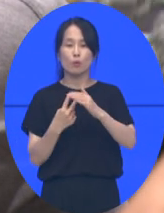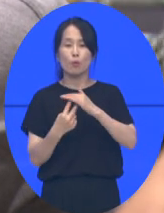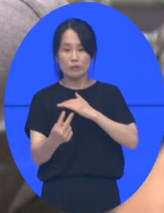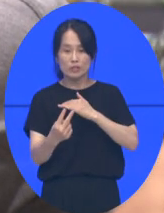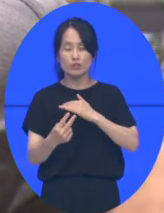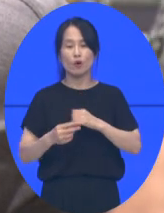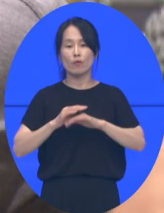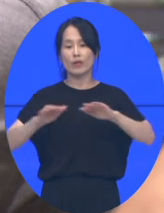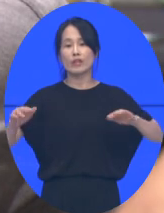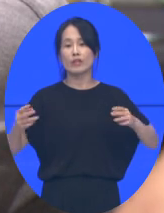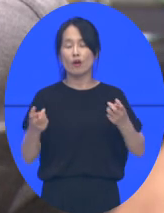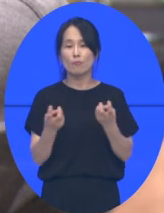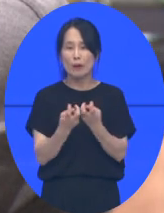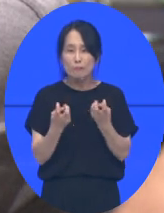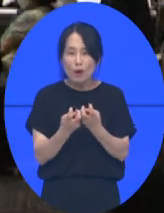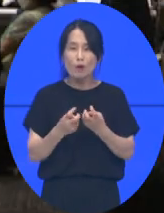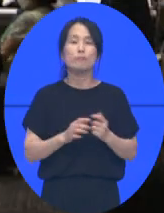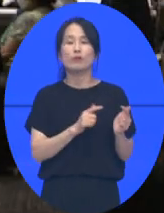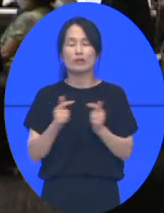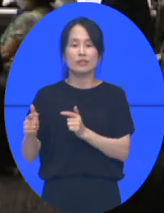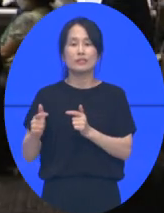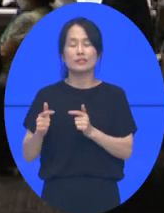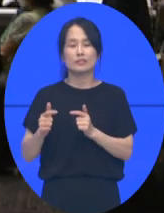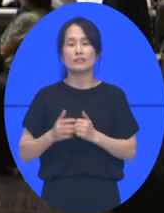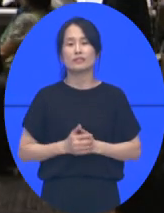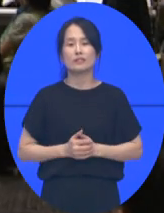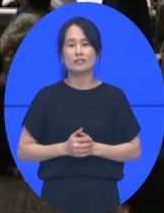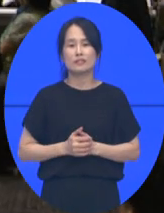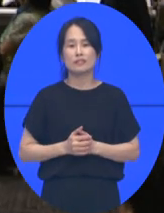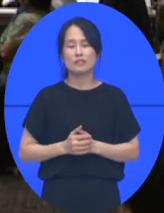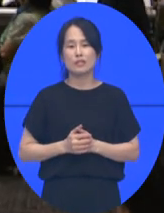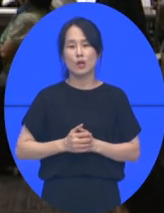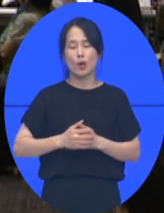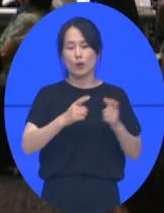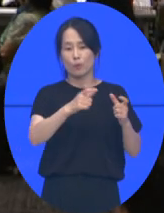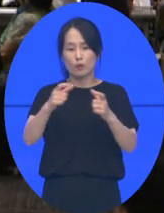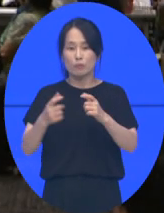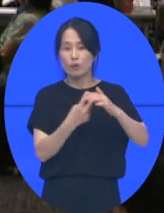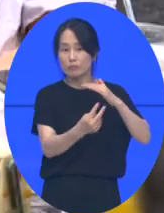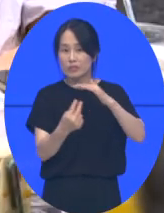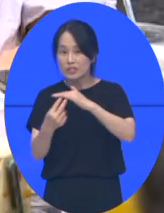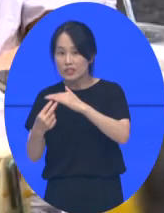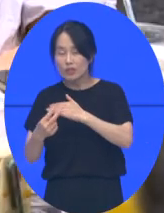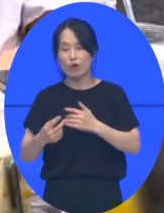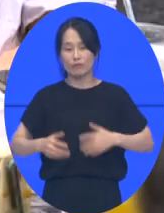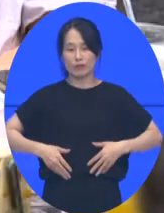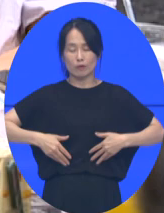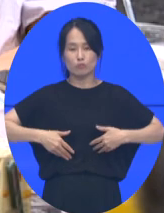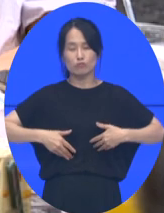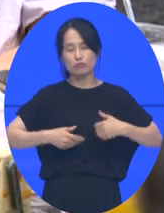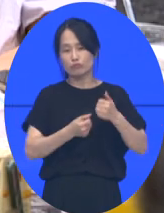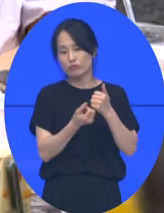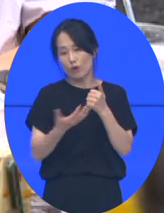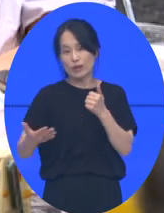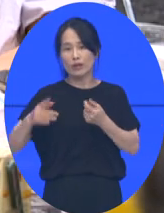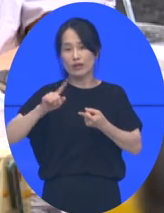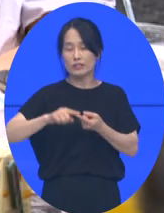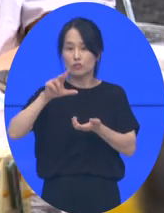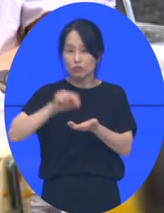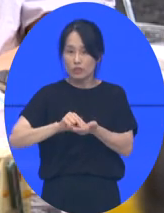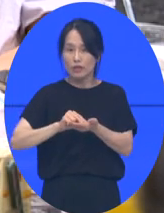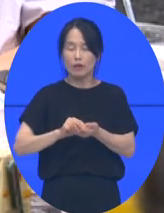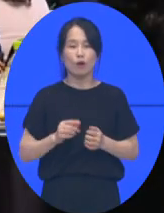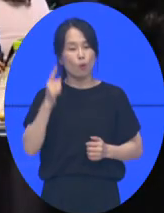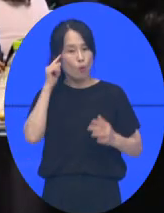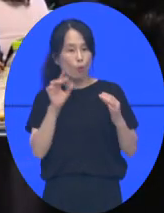해결 과제, 경기북부특별자치도 설치에 따른 북부 권역별 비전과 경기 남부에 끼치는 영향 등을 주제로 한